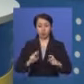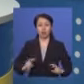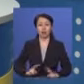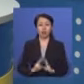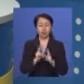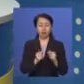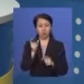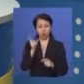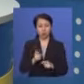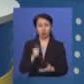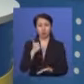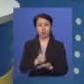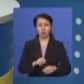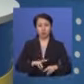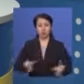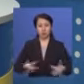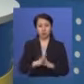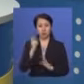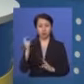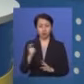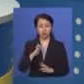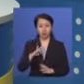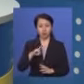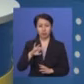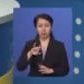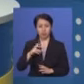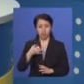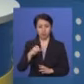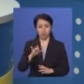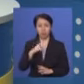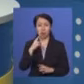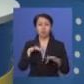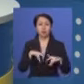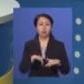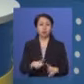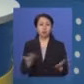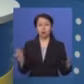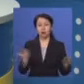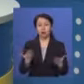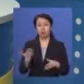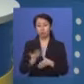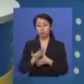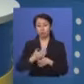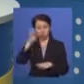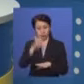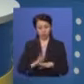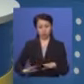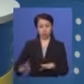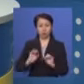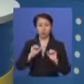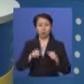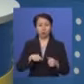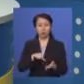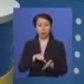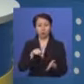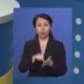под руководством вице-министра сельского хозяйства Гульмиры Исаевой. Как обстоят дела, на какую помощь от государства могут